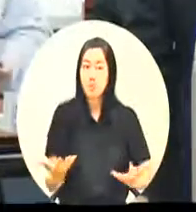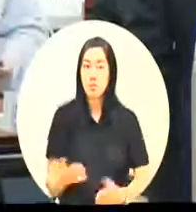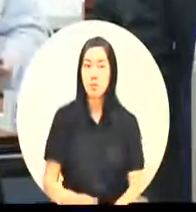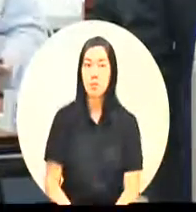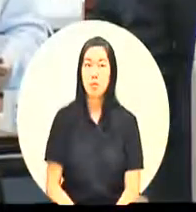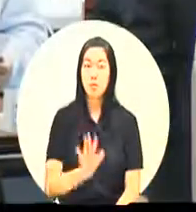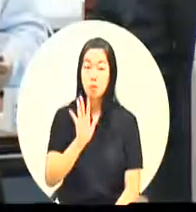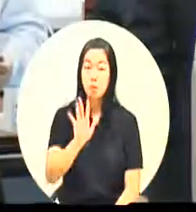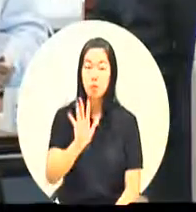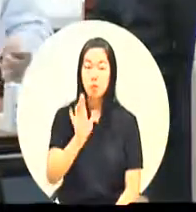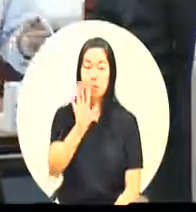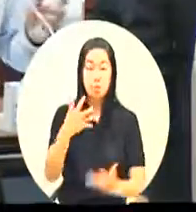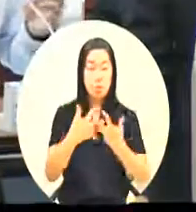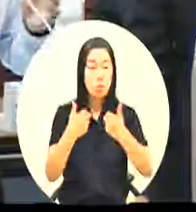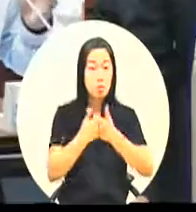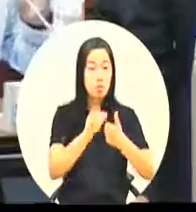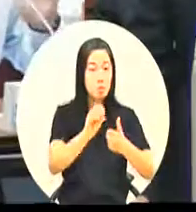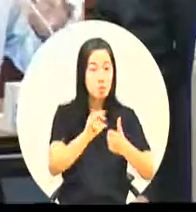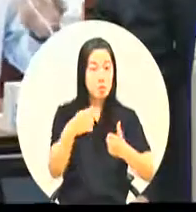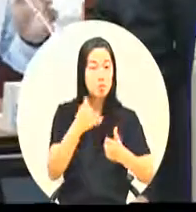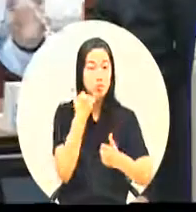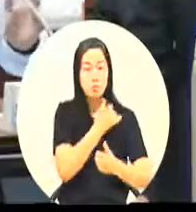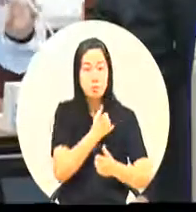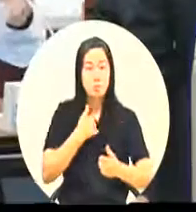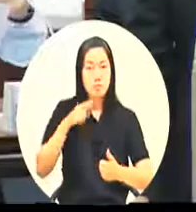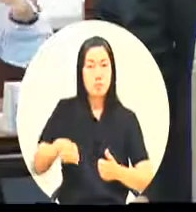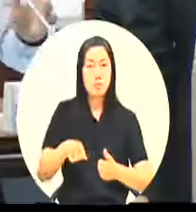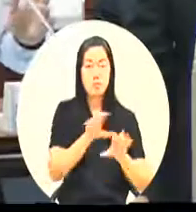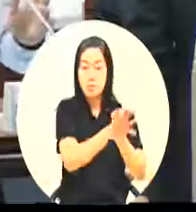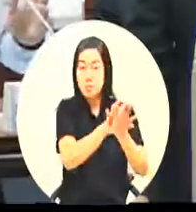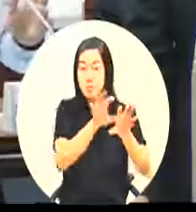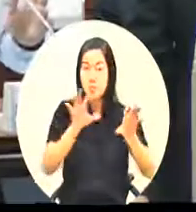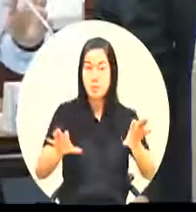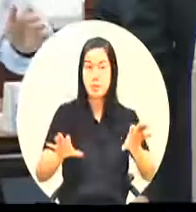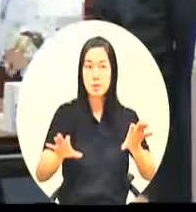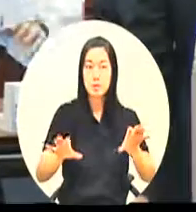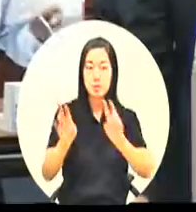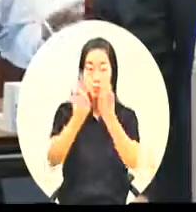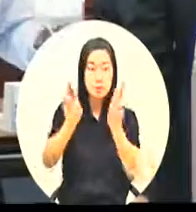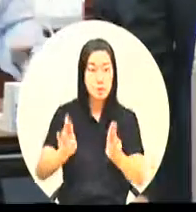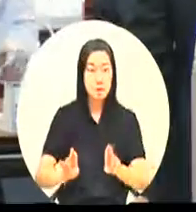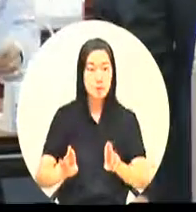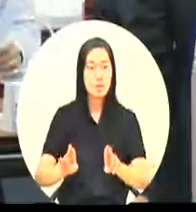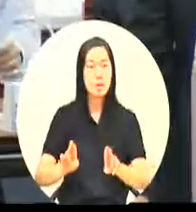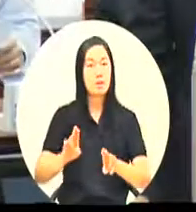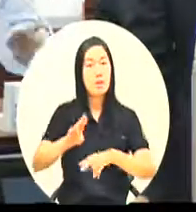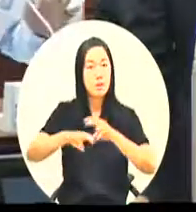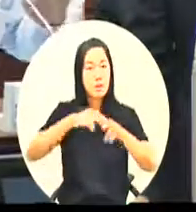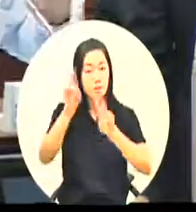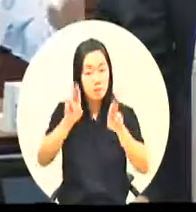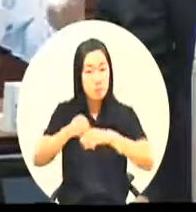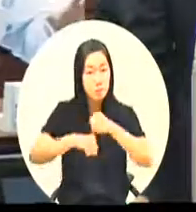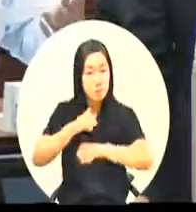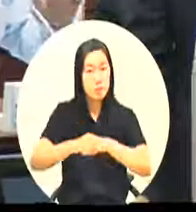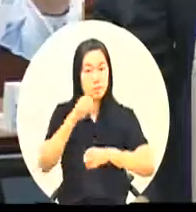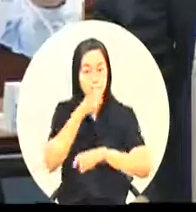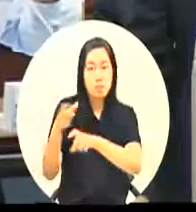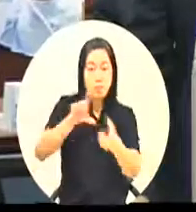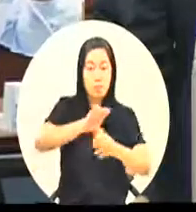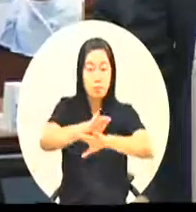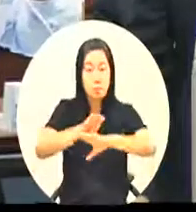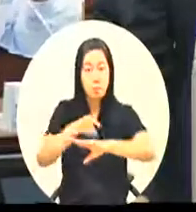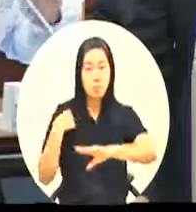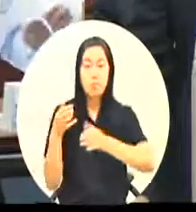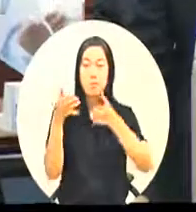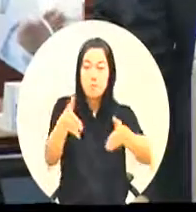有机会，我们也许可以用一个示范的电动垃圾车，在这活动期间来针对哈马星的